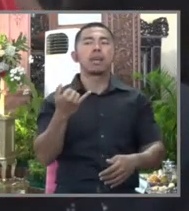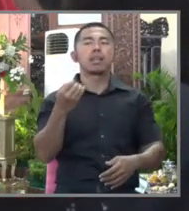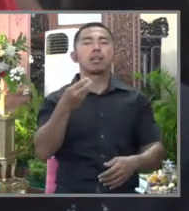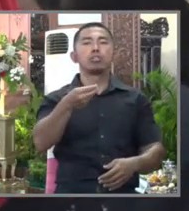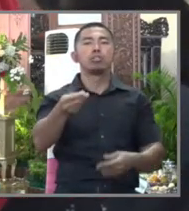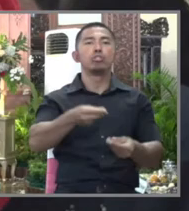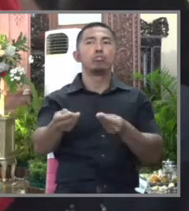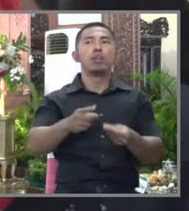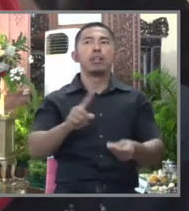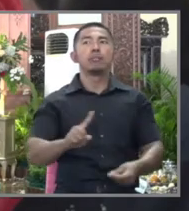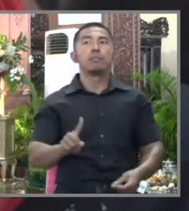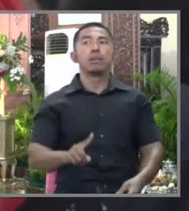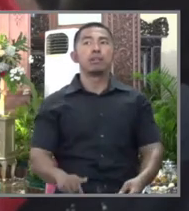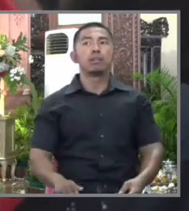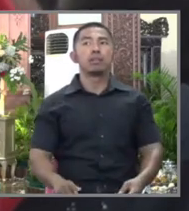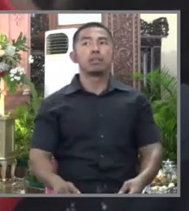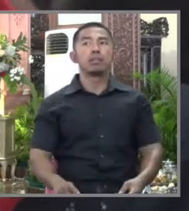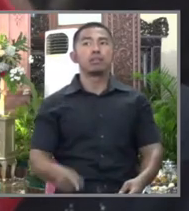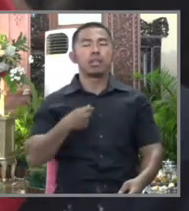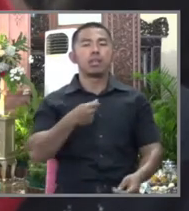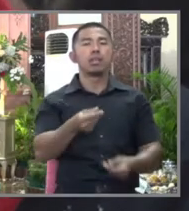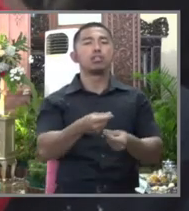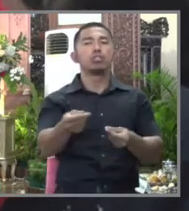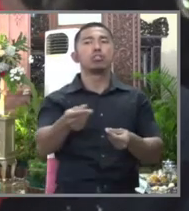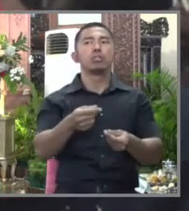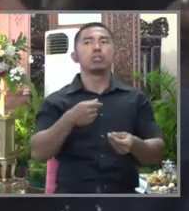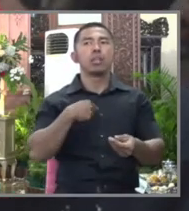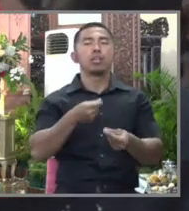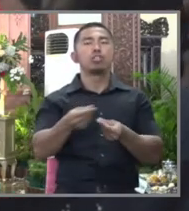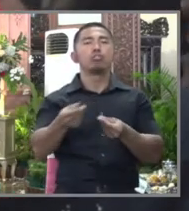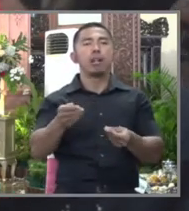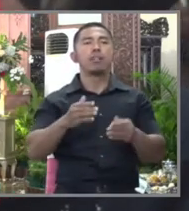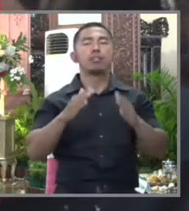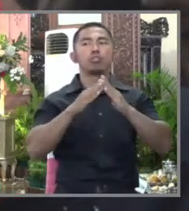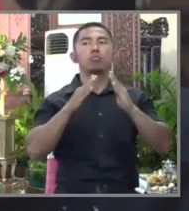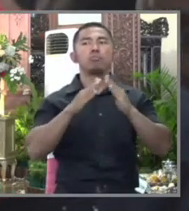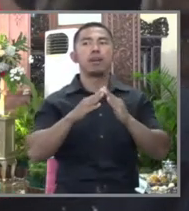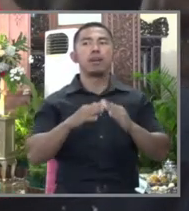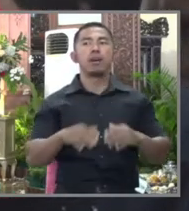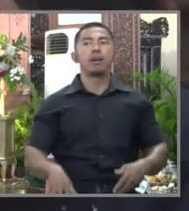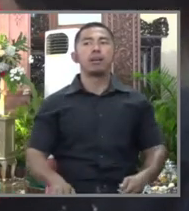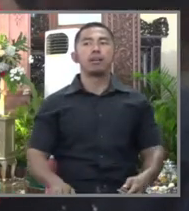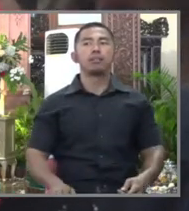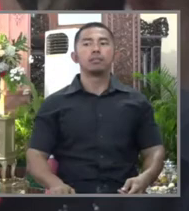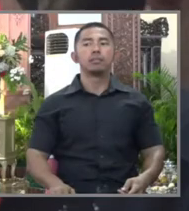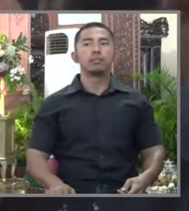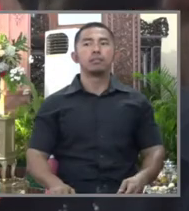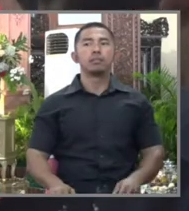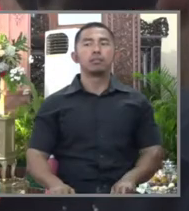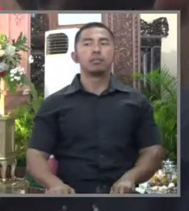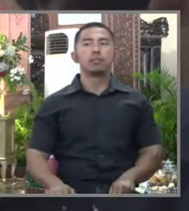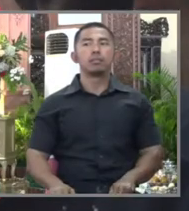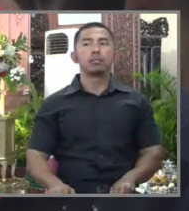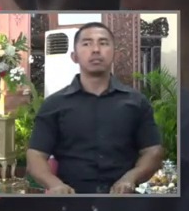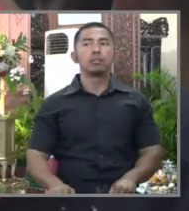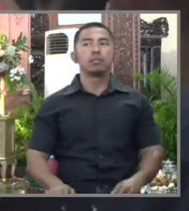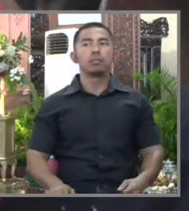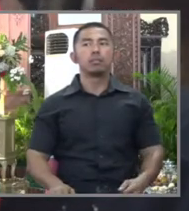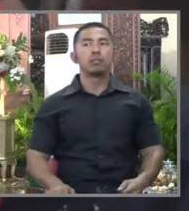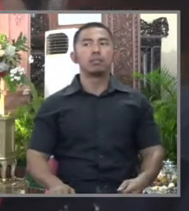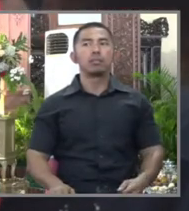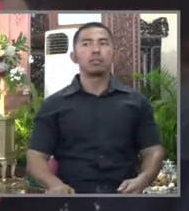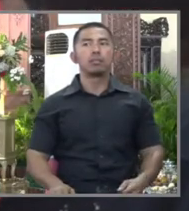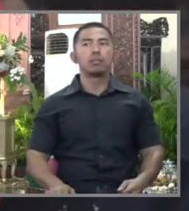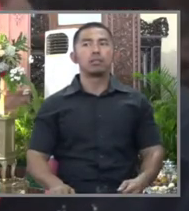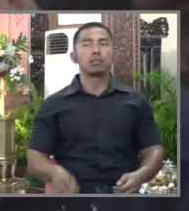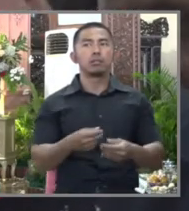biasanya? Kalau saya pribadi di rumah Pak. Ya? Di rumah. Oh di rumah. Iya. Di luar jenengan yang di rumah jualnya